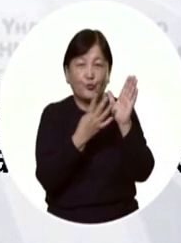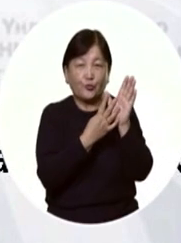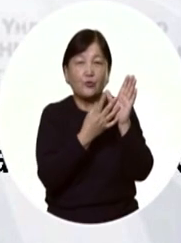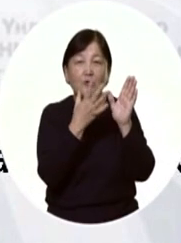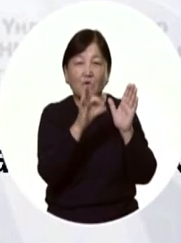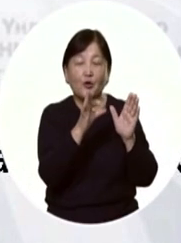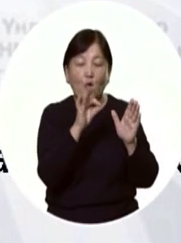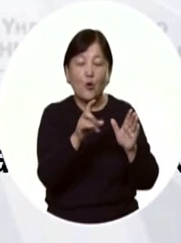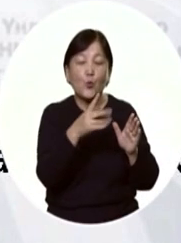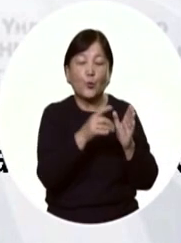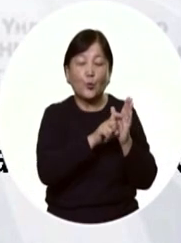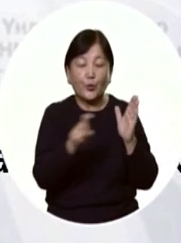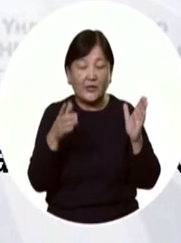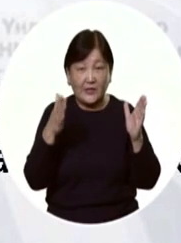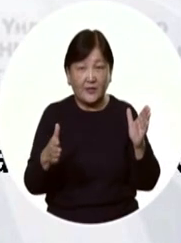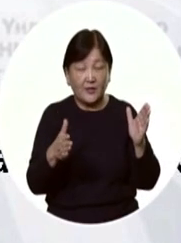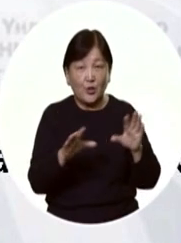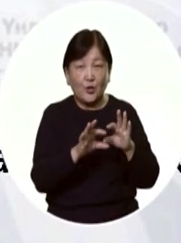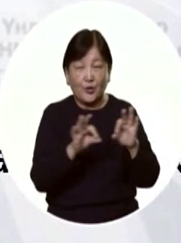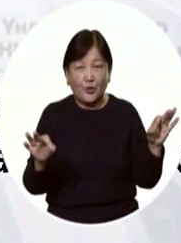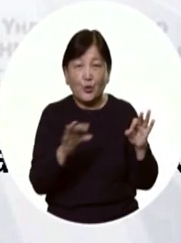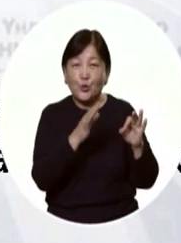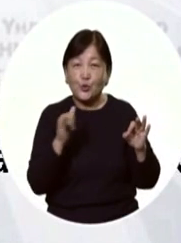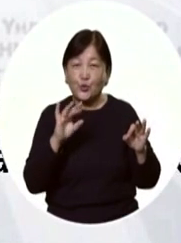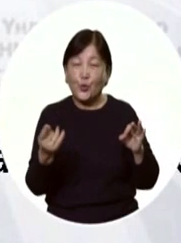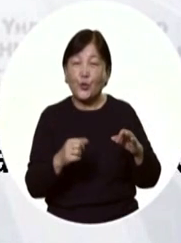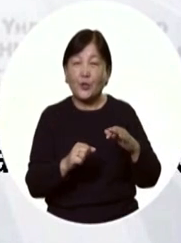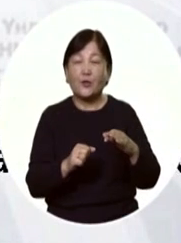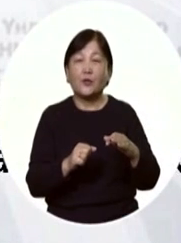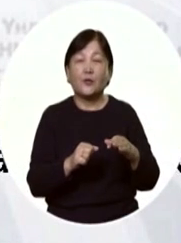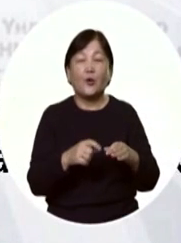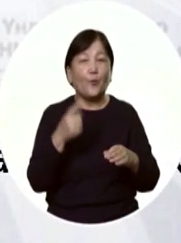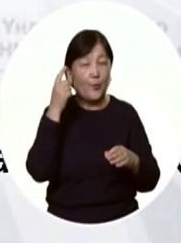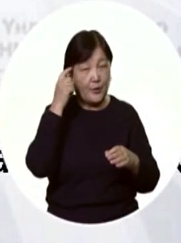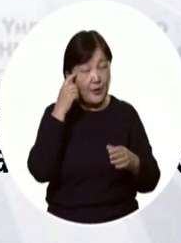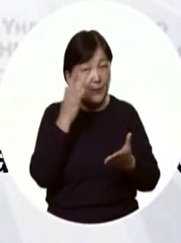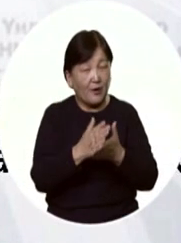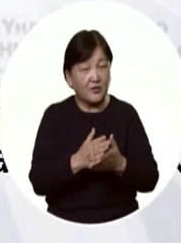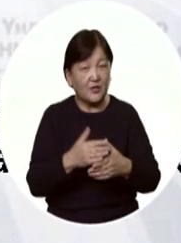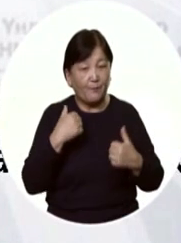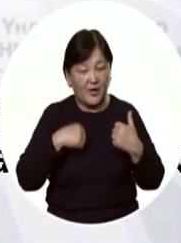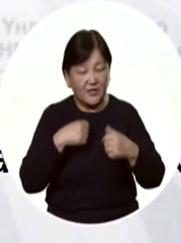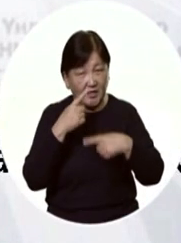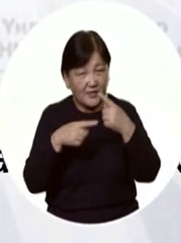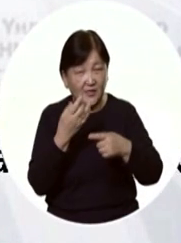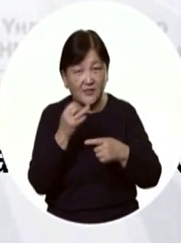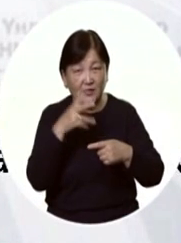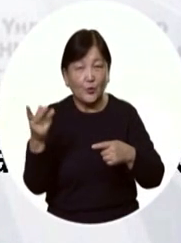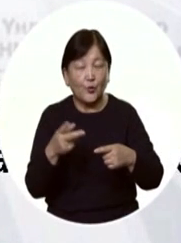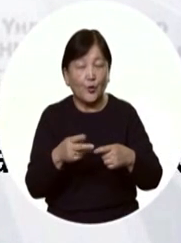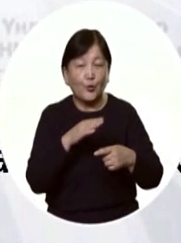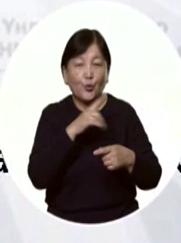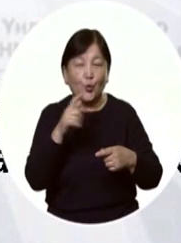учраас шин наривчлан уншиж судлаараа. 3 дугаарт нь зөвхөн багшийн даасанд хязгаарлагдгүй түүх үйл явдлын